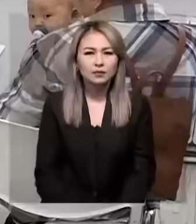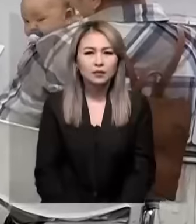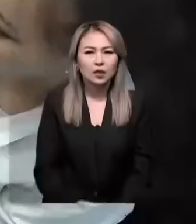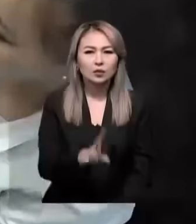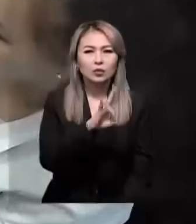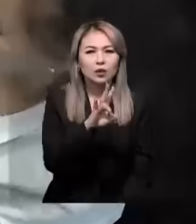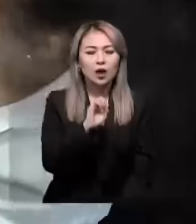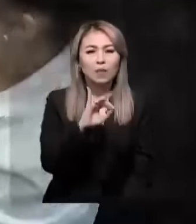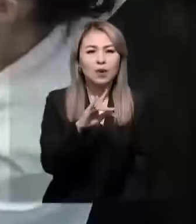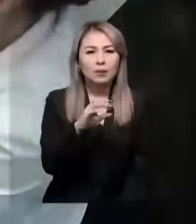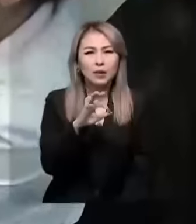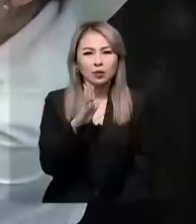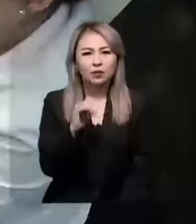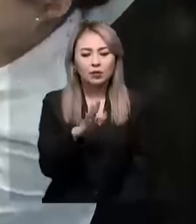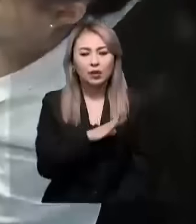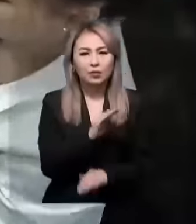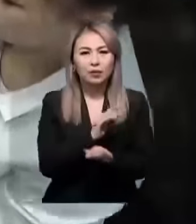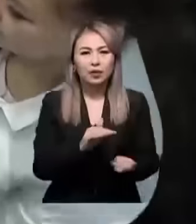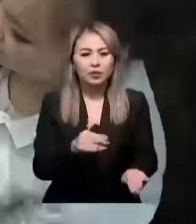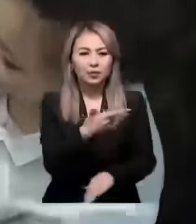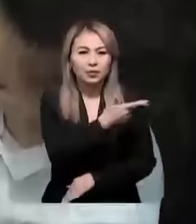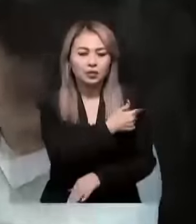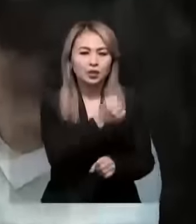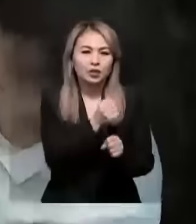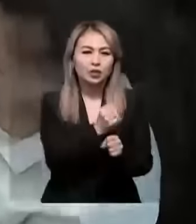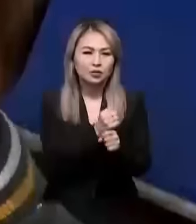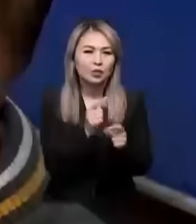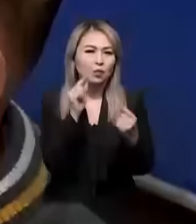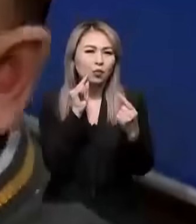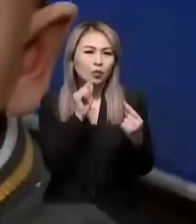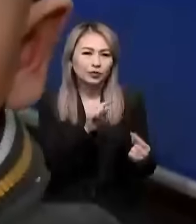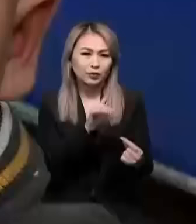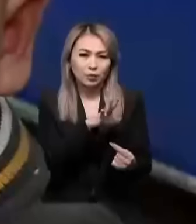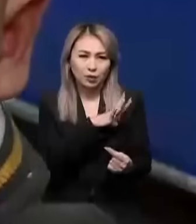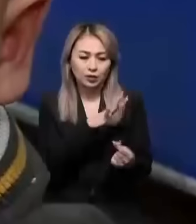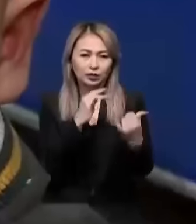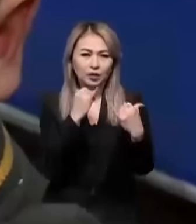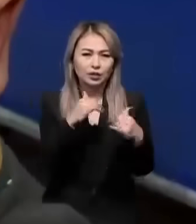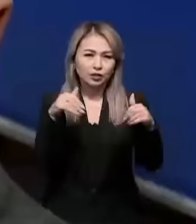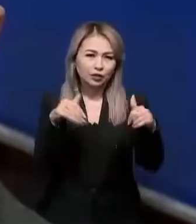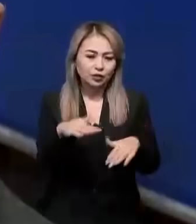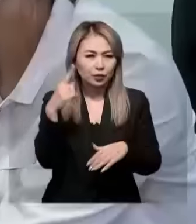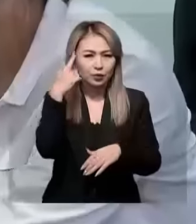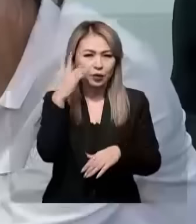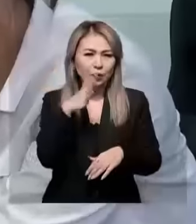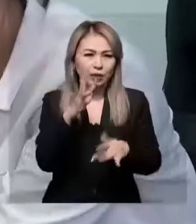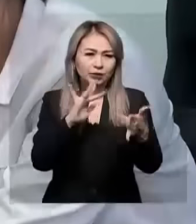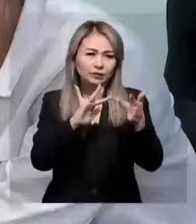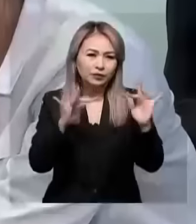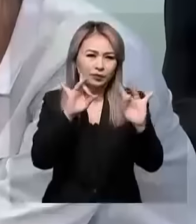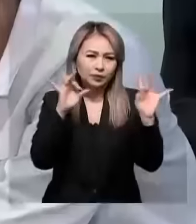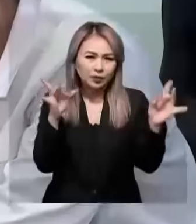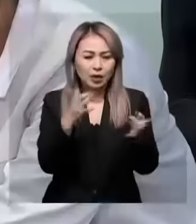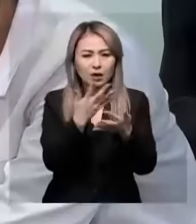Нұргүл Аймағанбетова бастапқыда балаларына екпе жасатуға үзілді кесілді қарсы болды. Мұндай шешім қабылдауына әлеуметтік желідегі